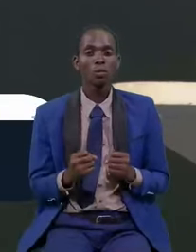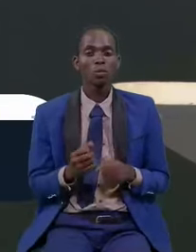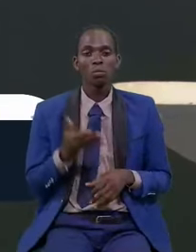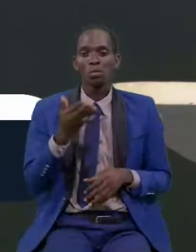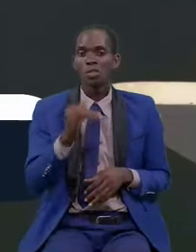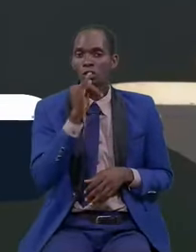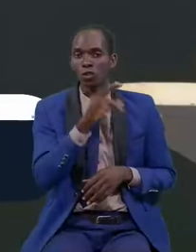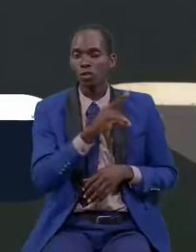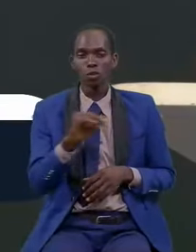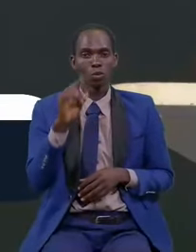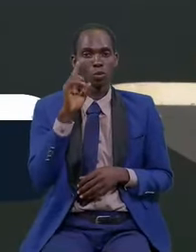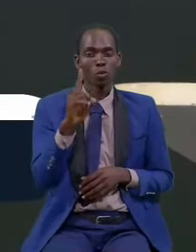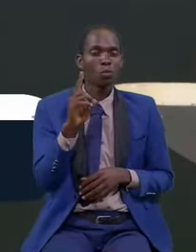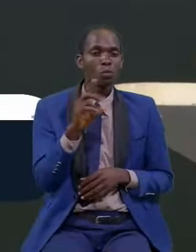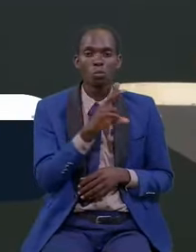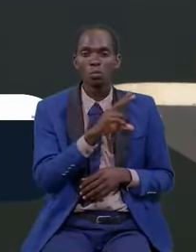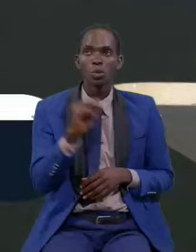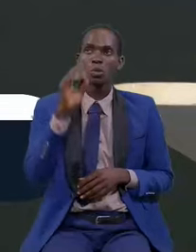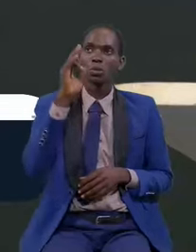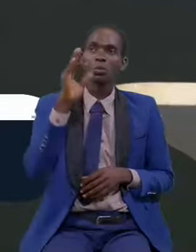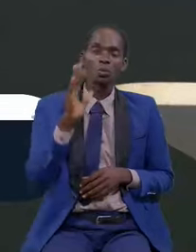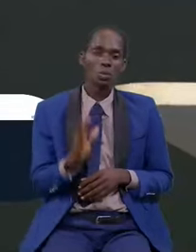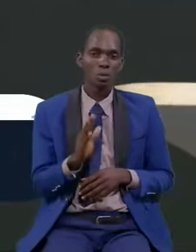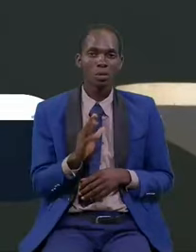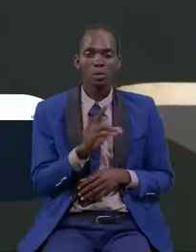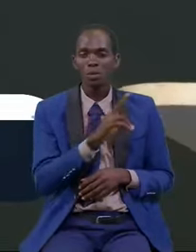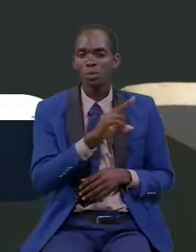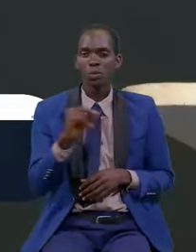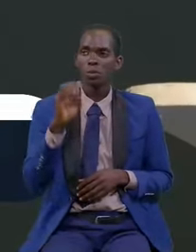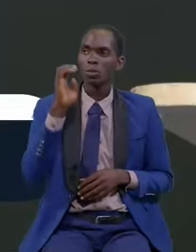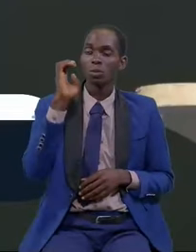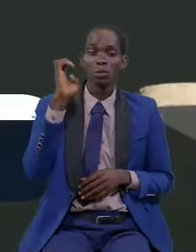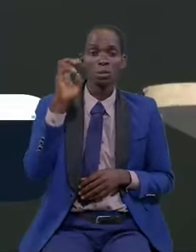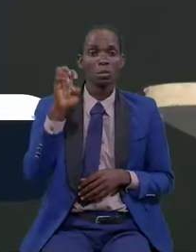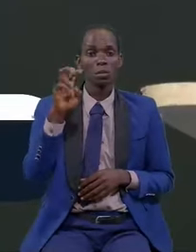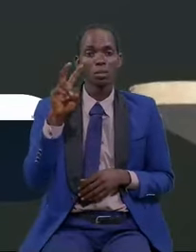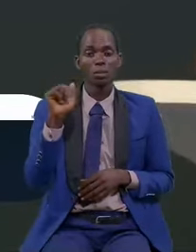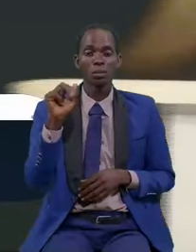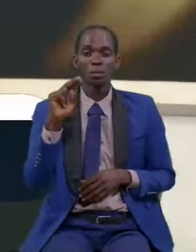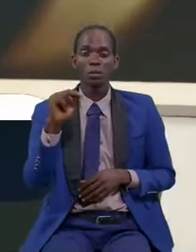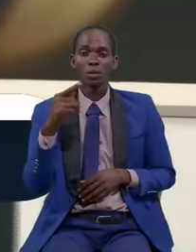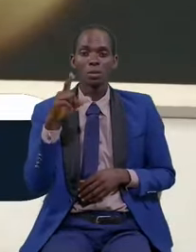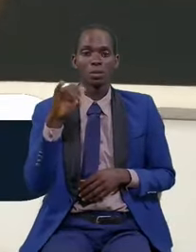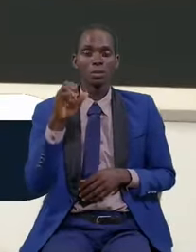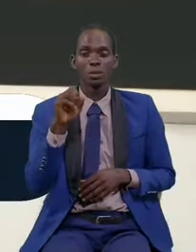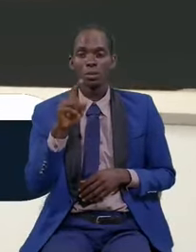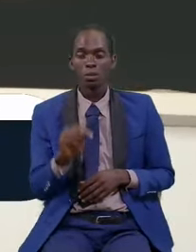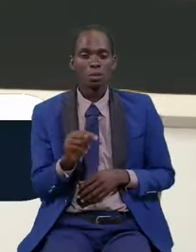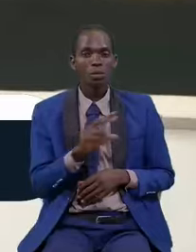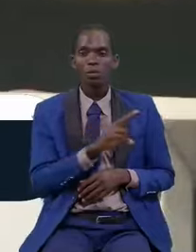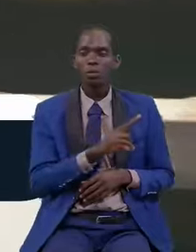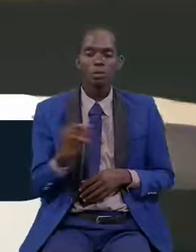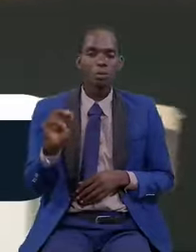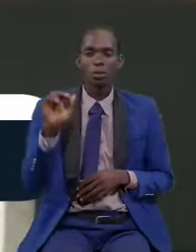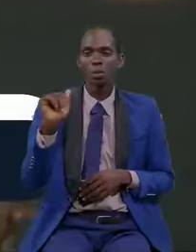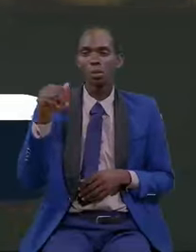n'y a personne, il n'y a pas de prédicateur, il n'y a pas d'évangéliste, un soi-disant apôtre, qui puisse